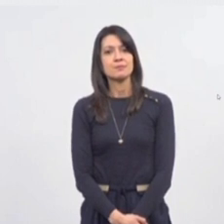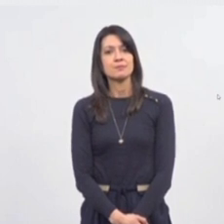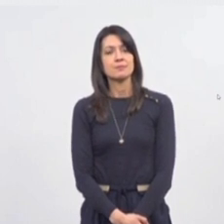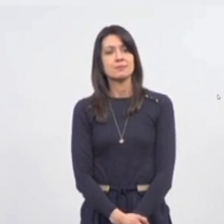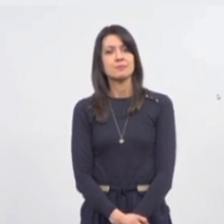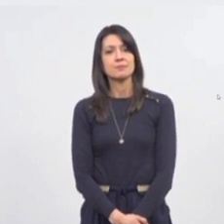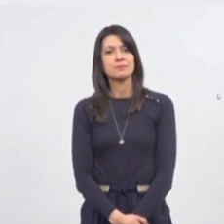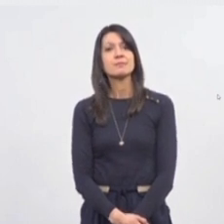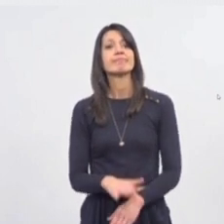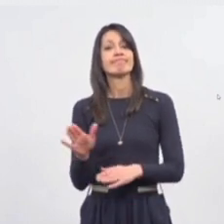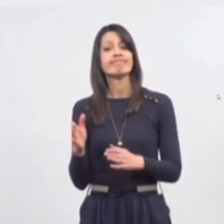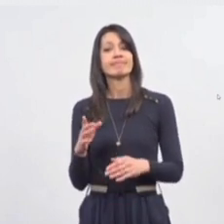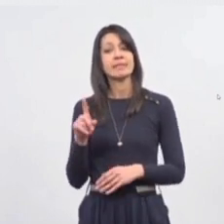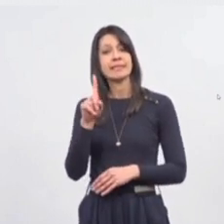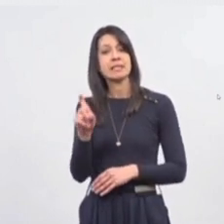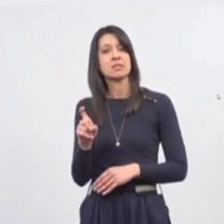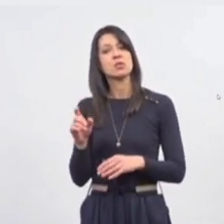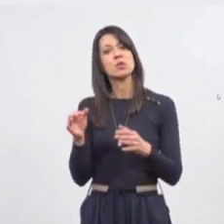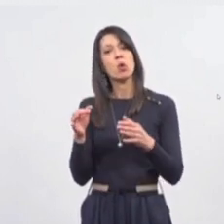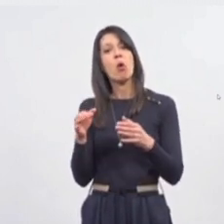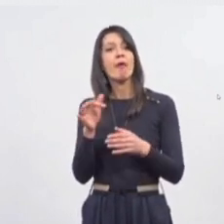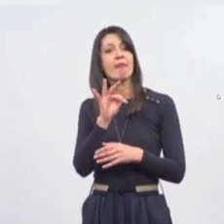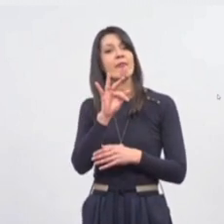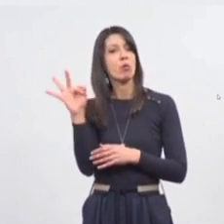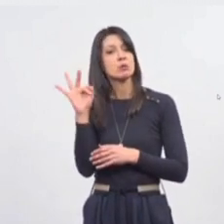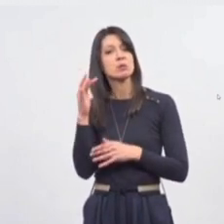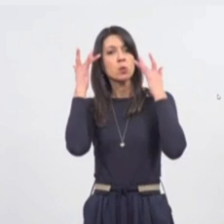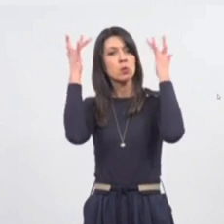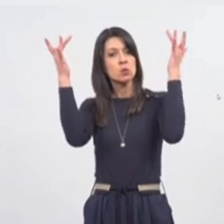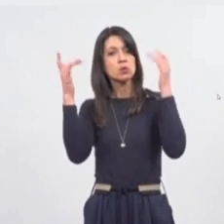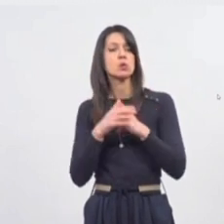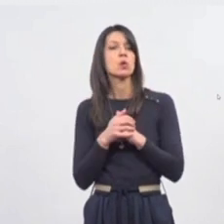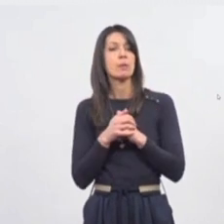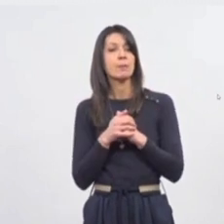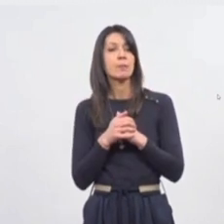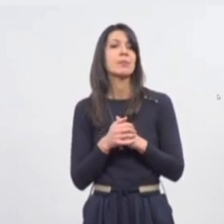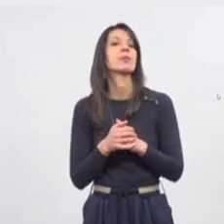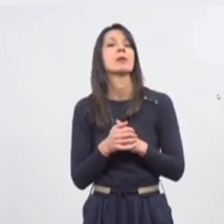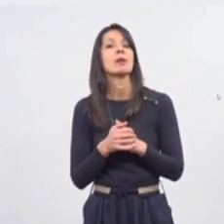Alors, une question de France Culture destinée à Madame la Commissaire. Pour les biens, les œuvres culturelles ukrainiennes, des fonds